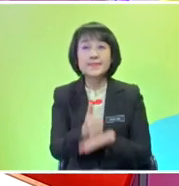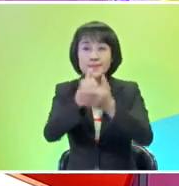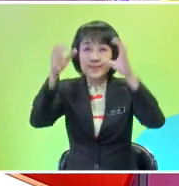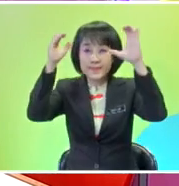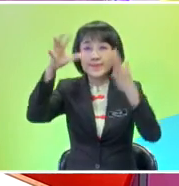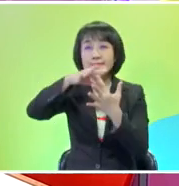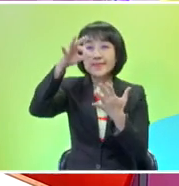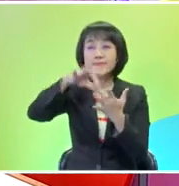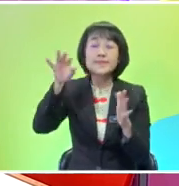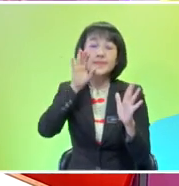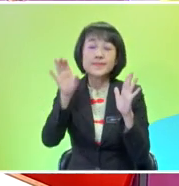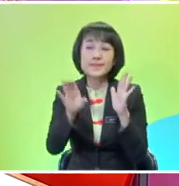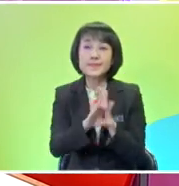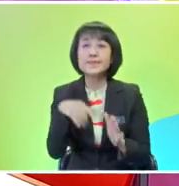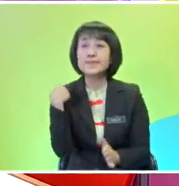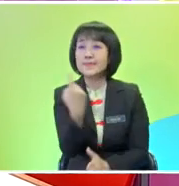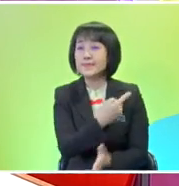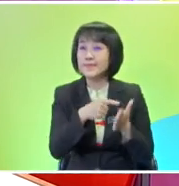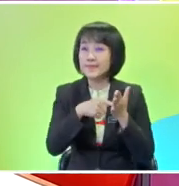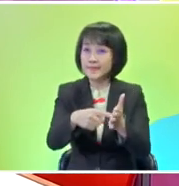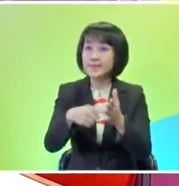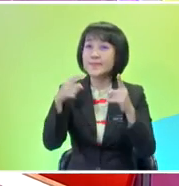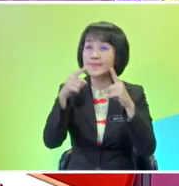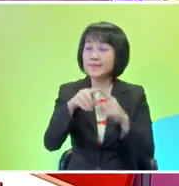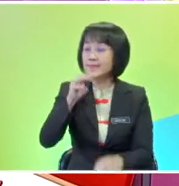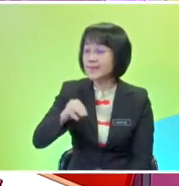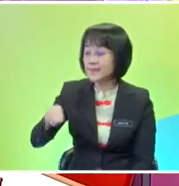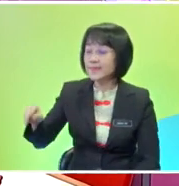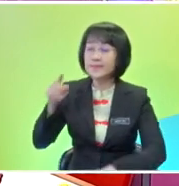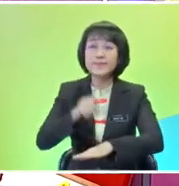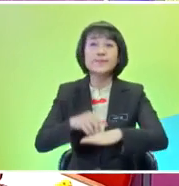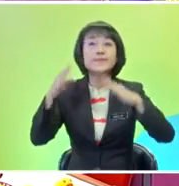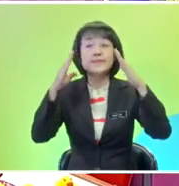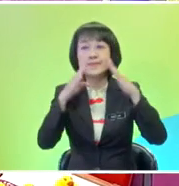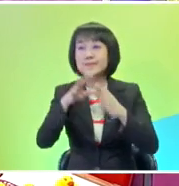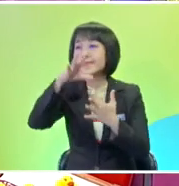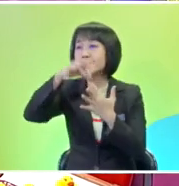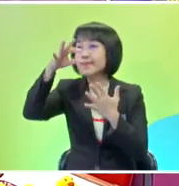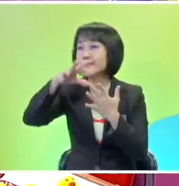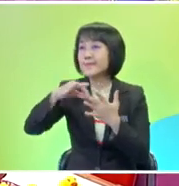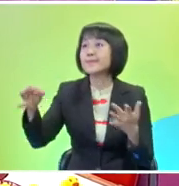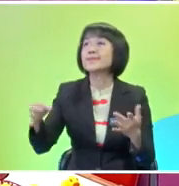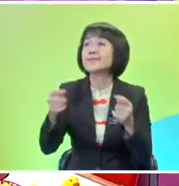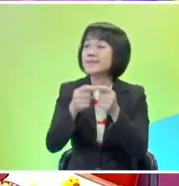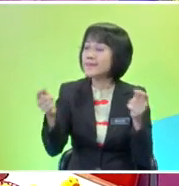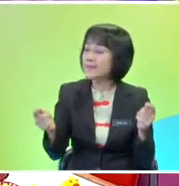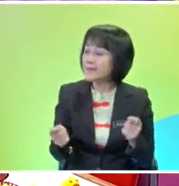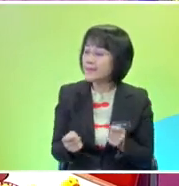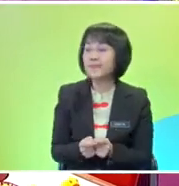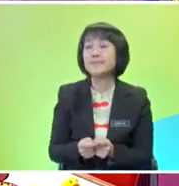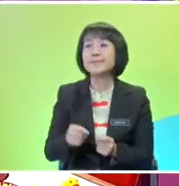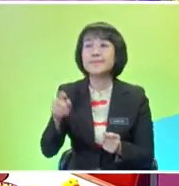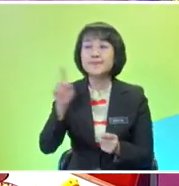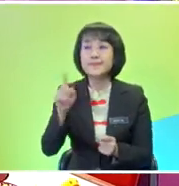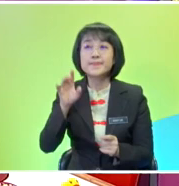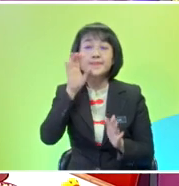gambar dan Kita tunjuk dekat murid-murid Cikgu di rumah dan kita pilih kedudukan mana gambar tersebut boleh Cikgu